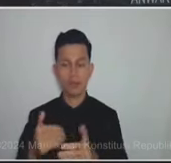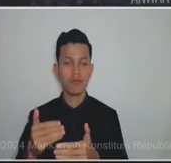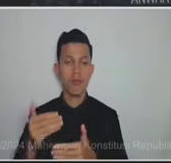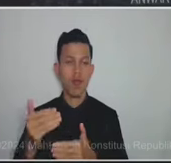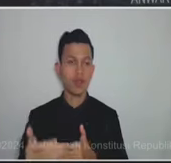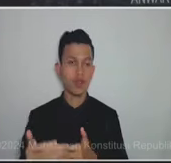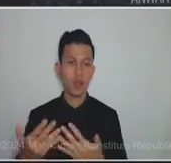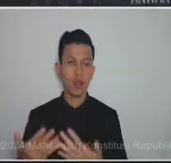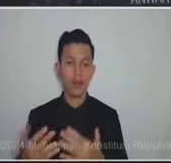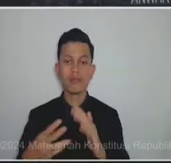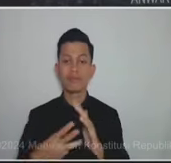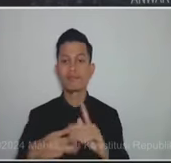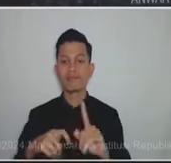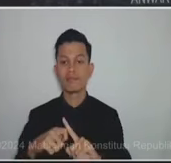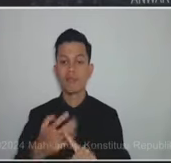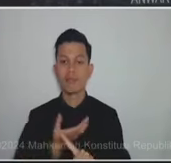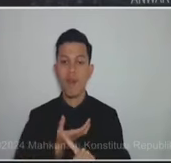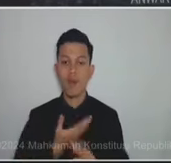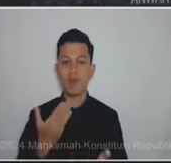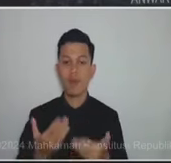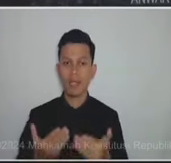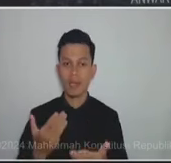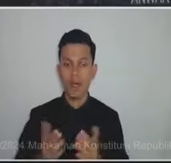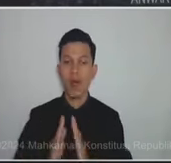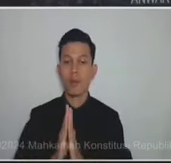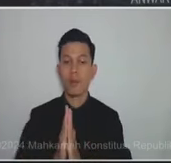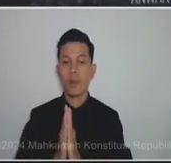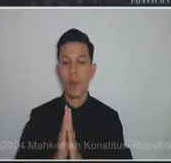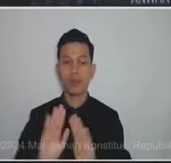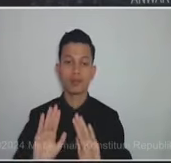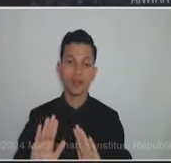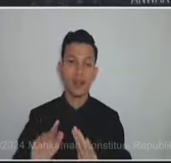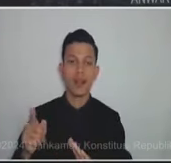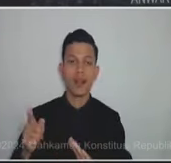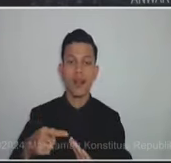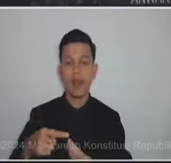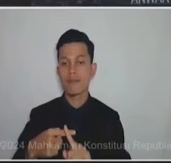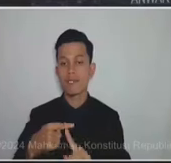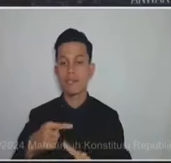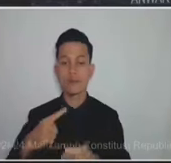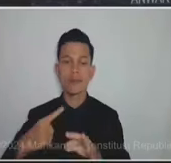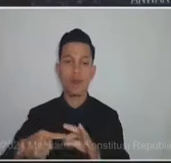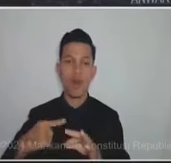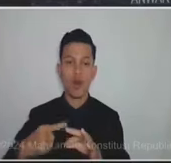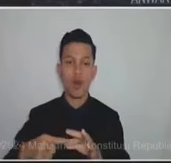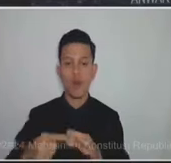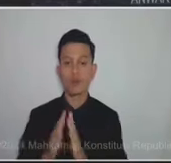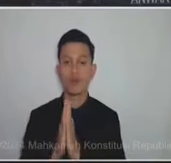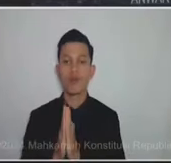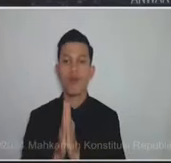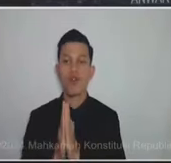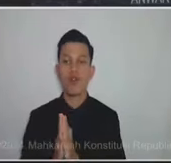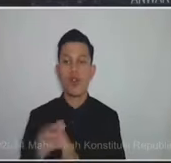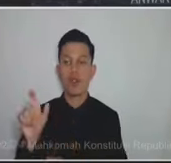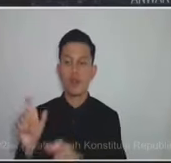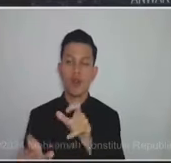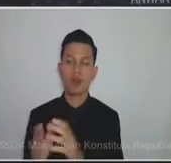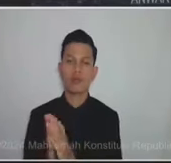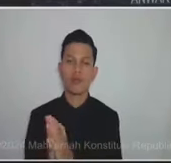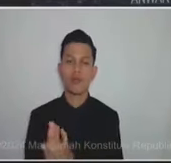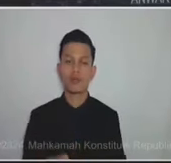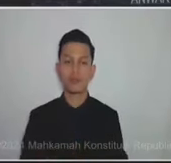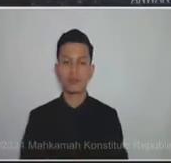mahkamah akan mempertimbangkan permohonan provisi dan pokok permohonan para